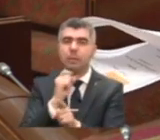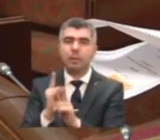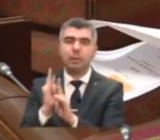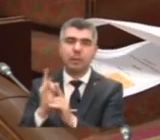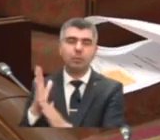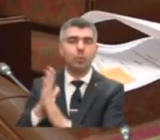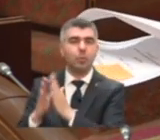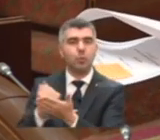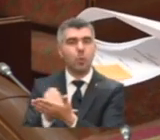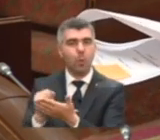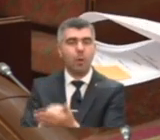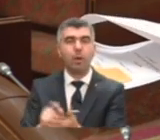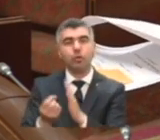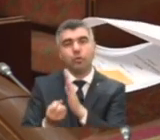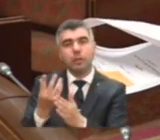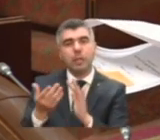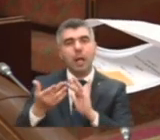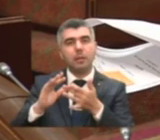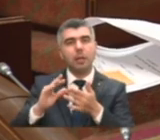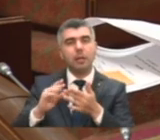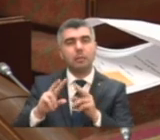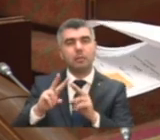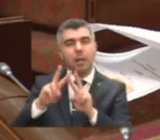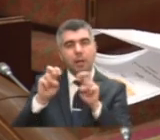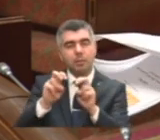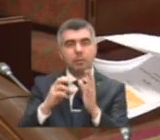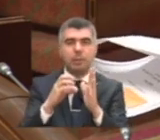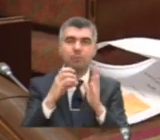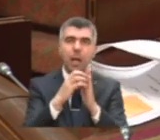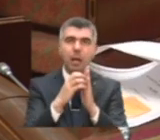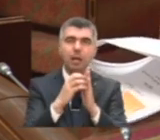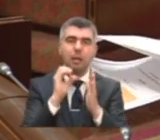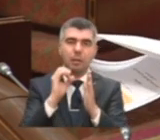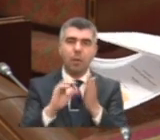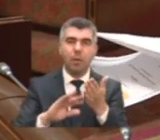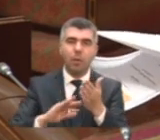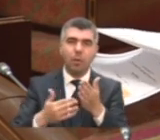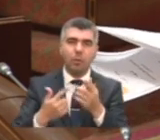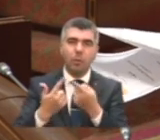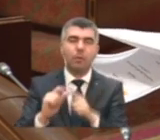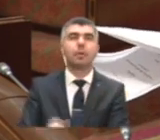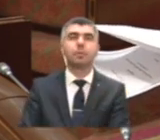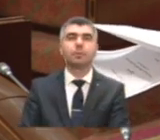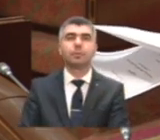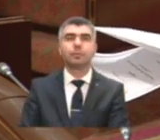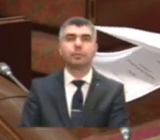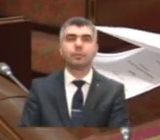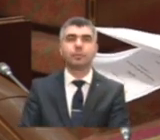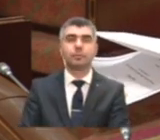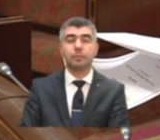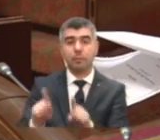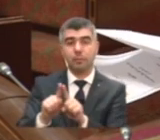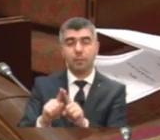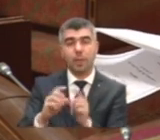وتطوير مشروع نظام معلوماتي جديد لتدبير قراءة العدادات وتدبيرها عن بعد، لا تيلي غولاف دي كونتور، واقتناء